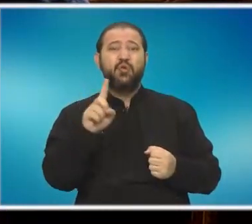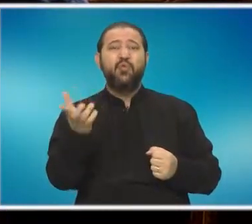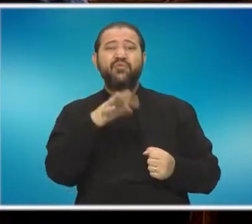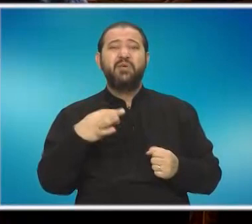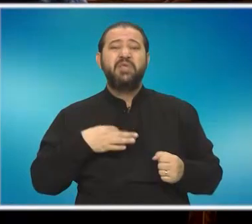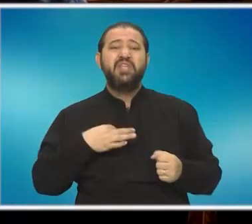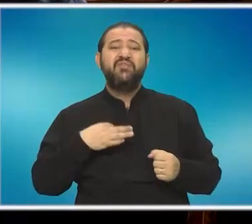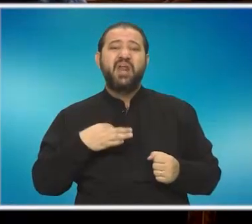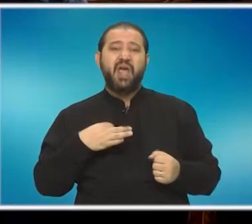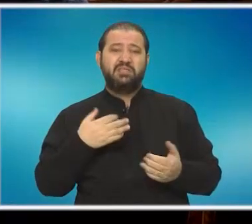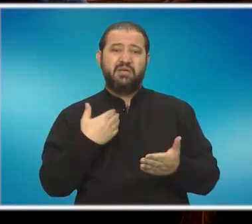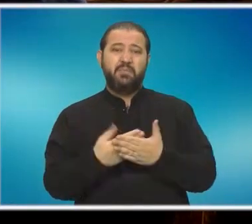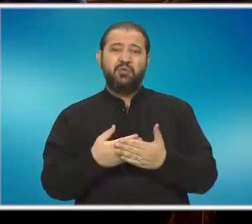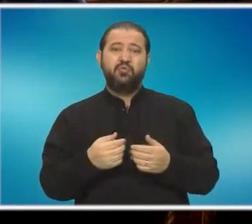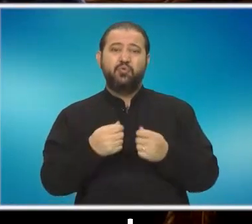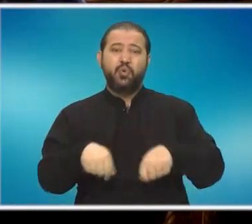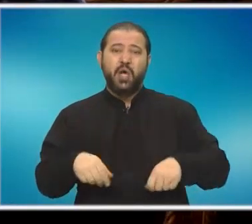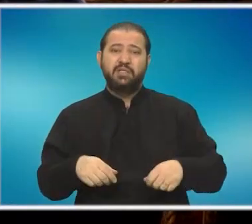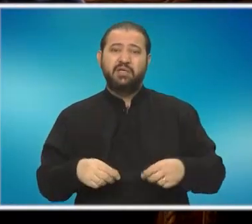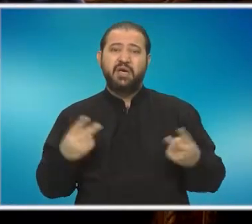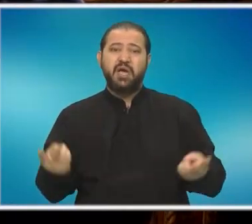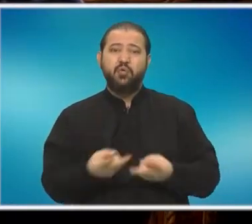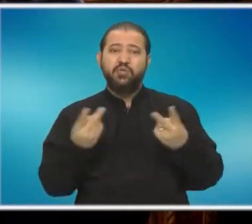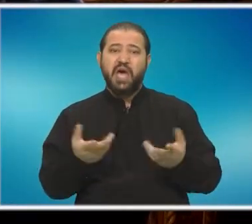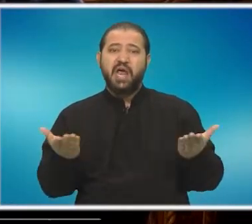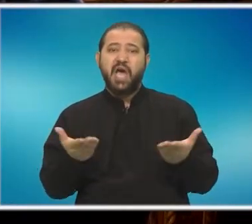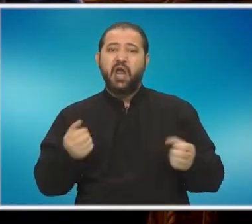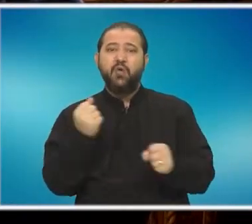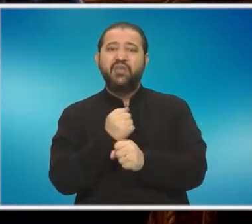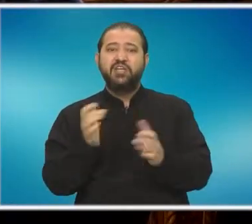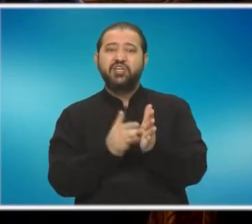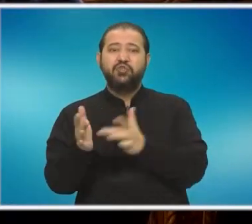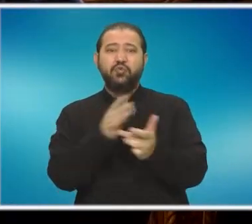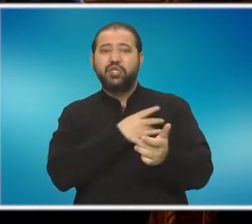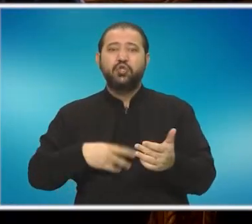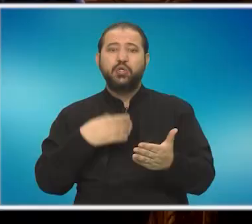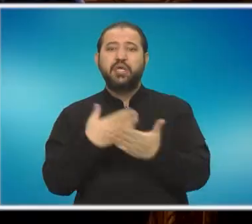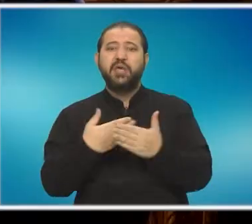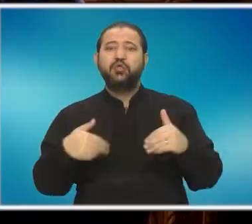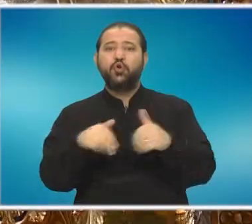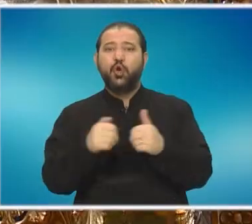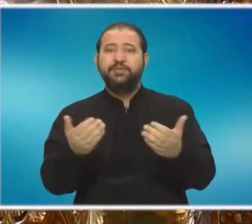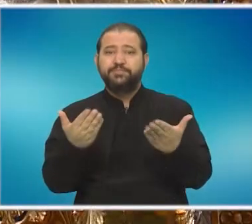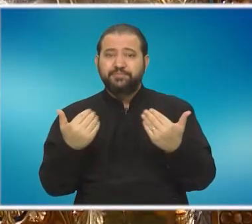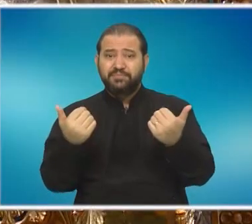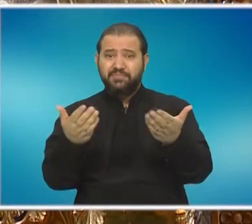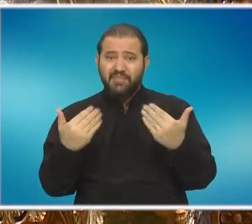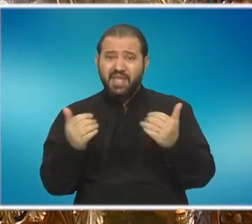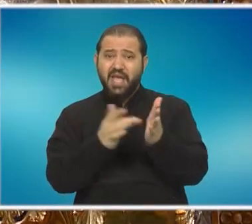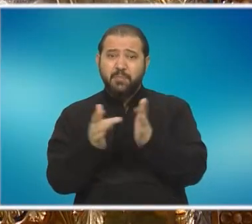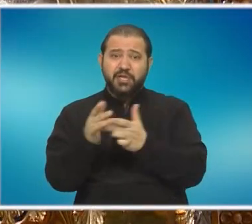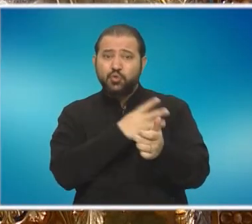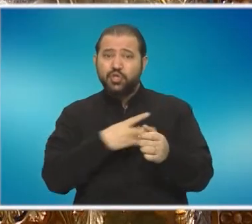Biserica fiind prezentă și vie, în momentul în care omul se întoarce cu spatele către Hristos, prin fărâma aceea